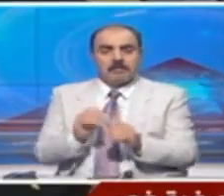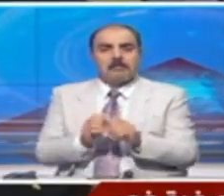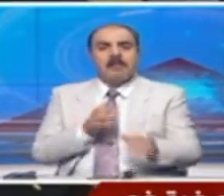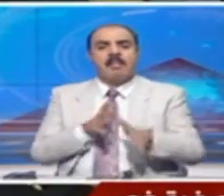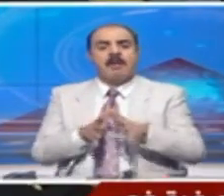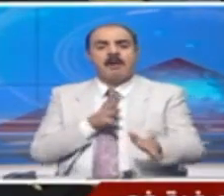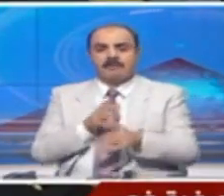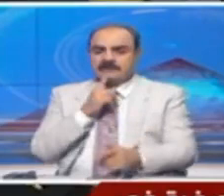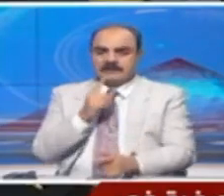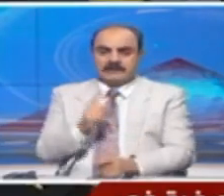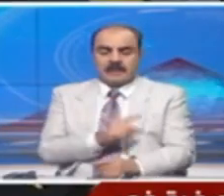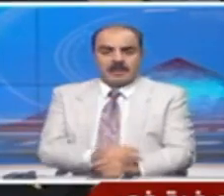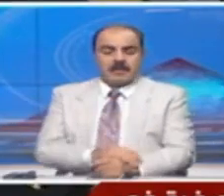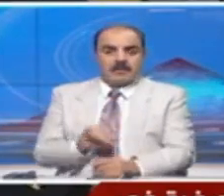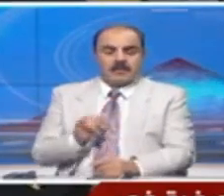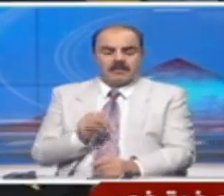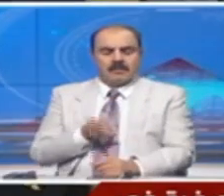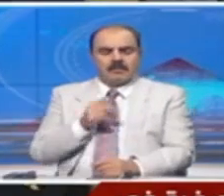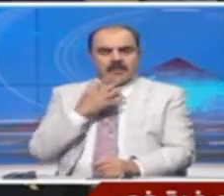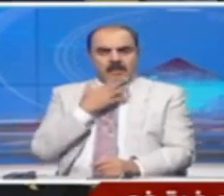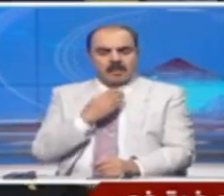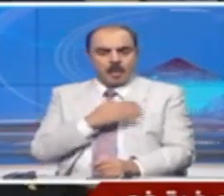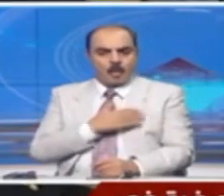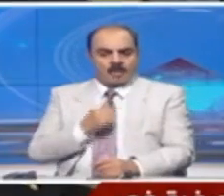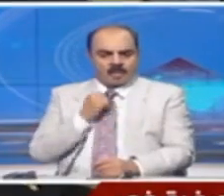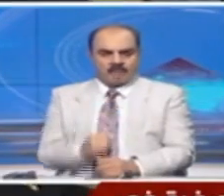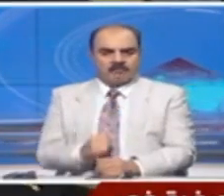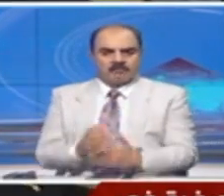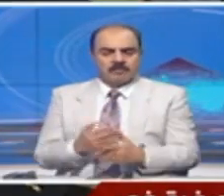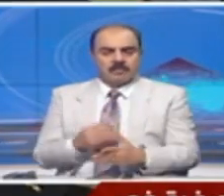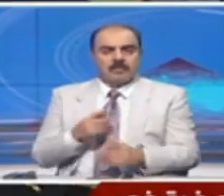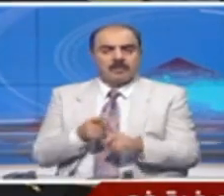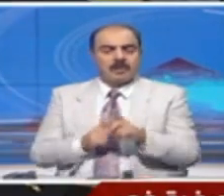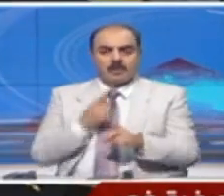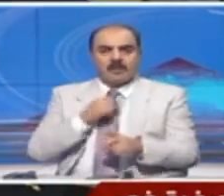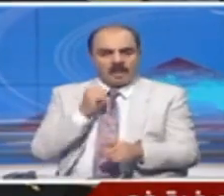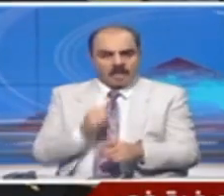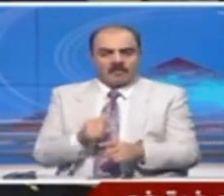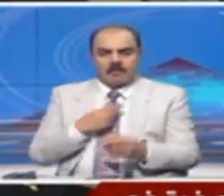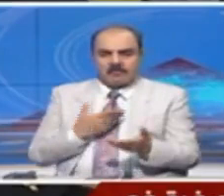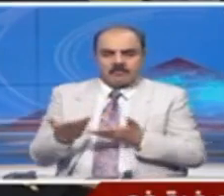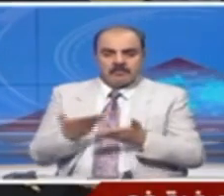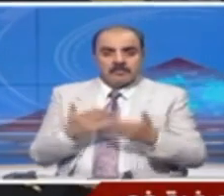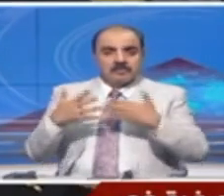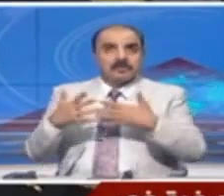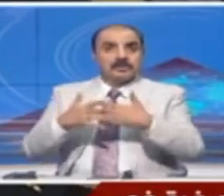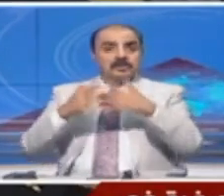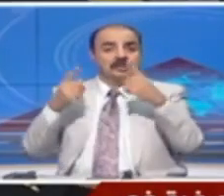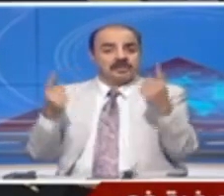في السنة. وده الحقيقة يمكن احنا كدولة النهاردة من خلال وزارة الصحة بنتفاوض مع عدد من